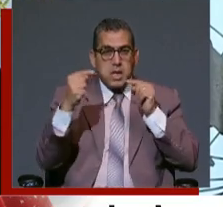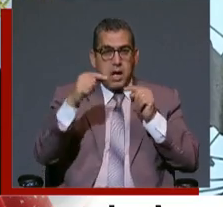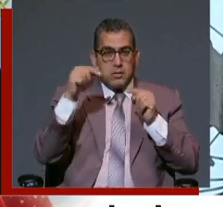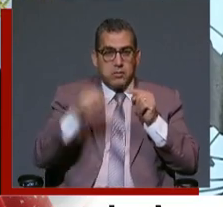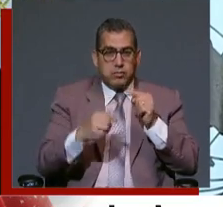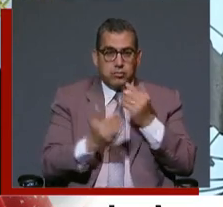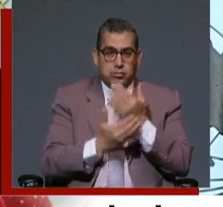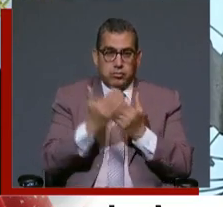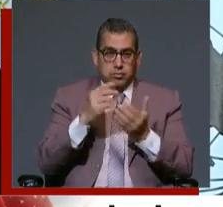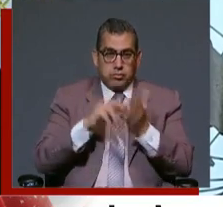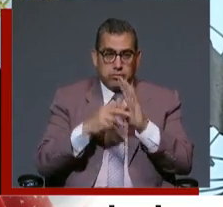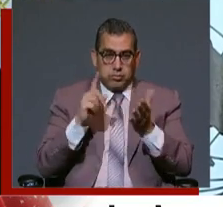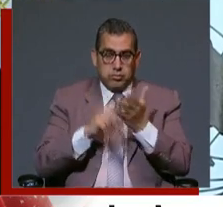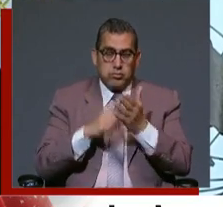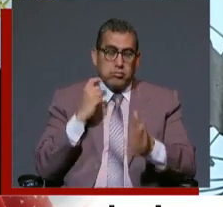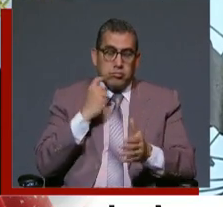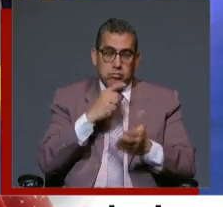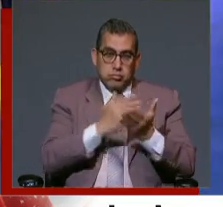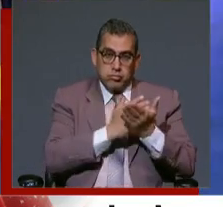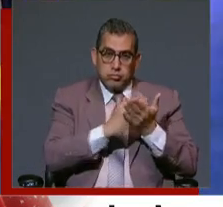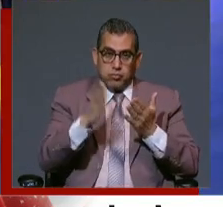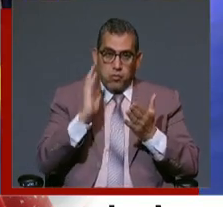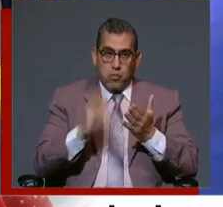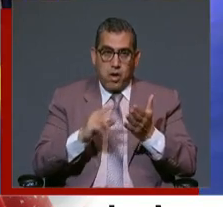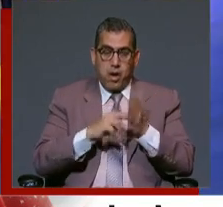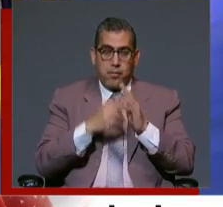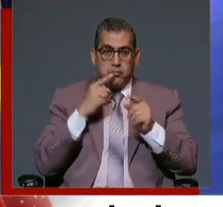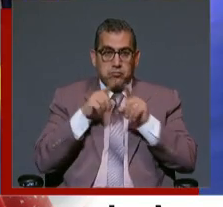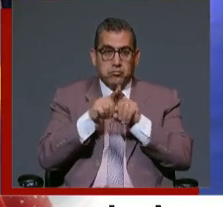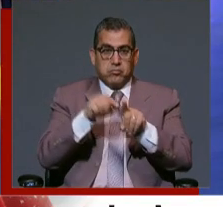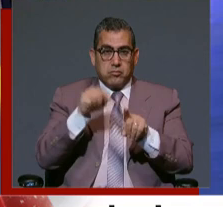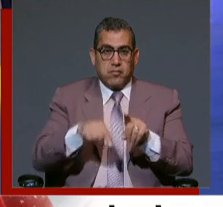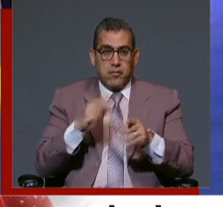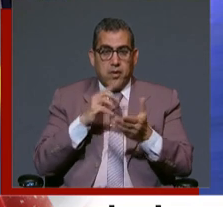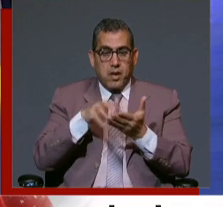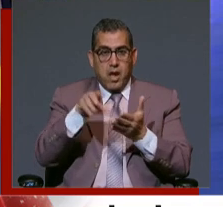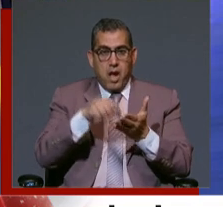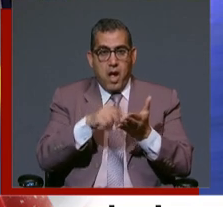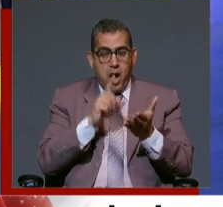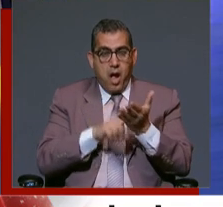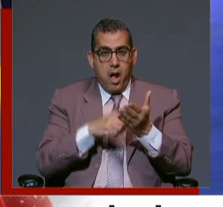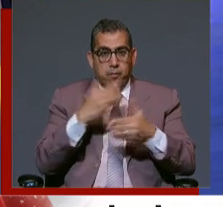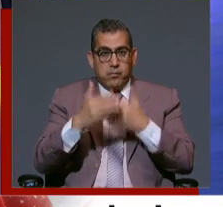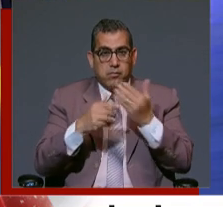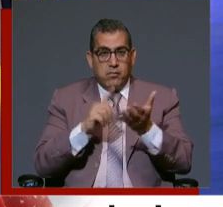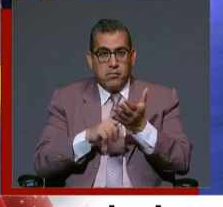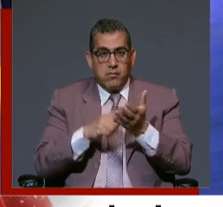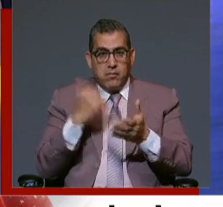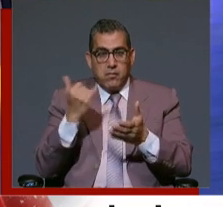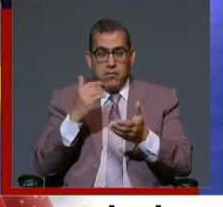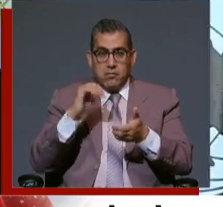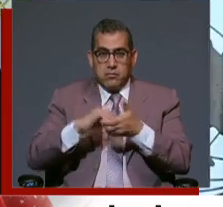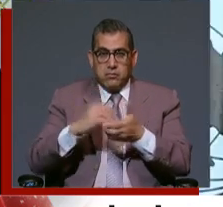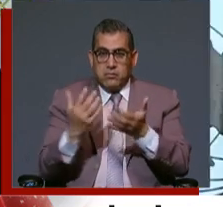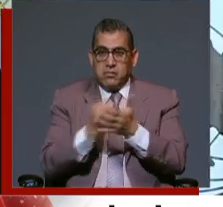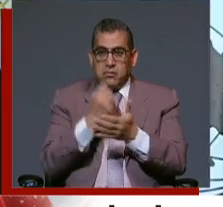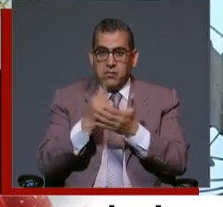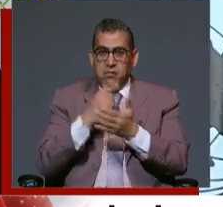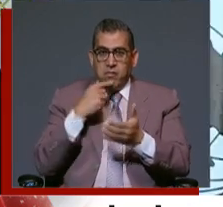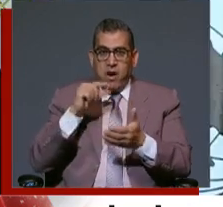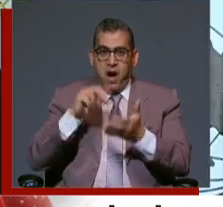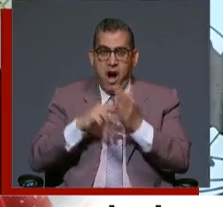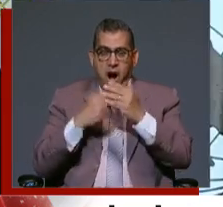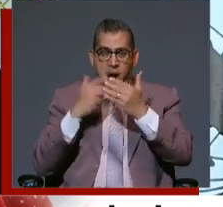الميزانية الملحة. ومن المناسب أن جزءا من هذه الموارد ينبغي أن تخصص من خلال البنك